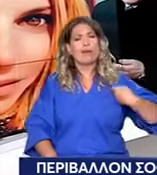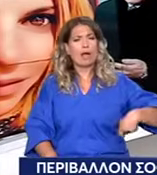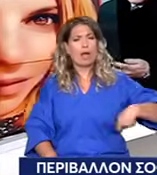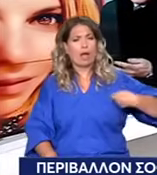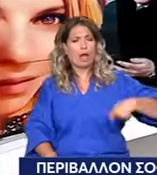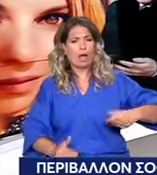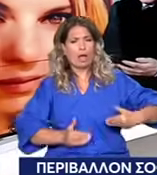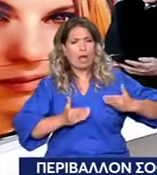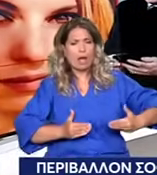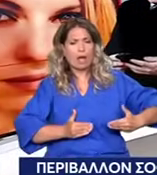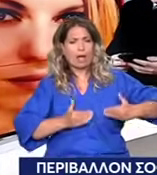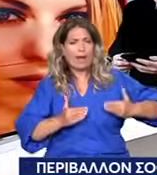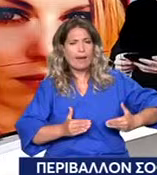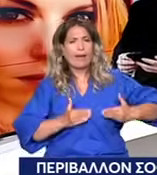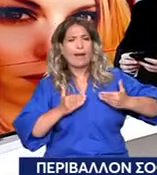και υπάρχουν μάλιστα